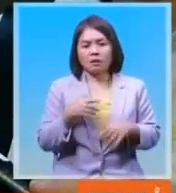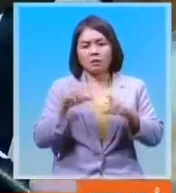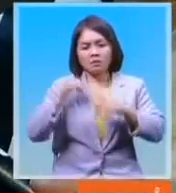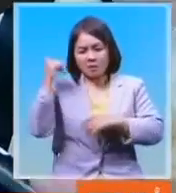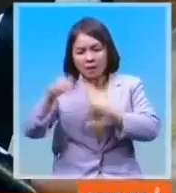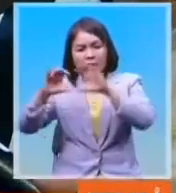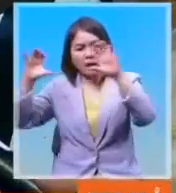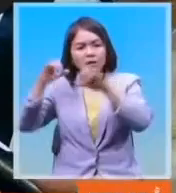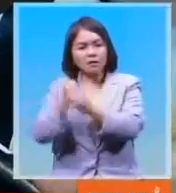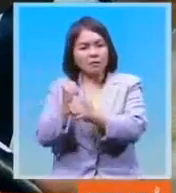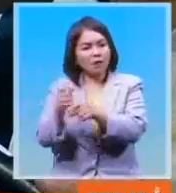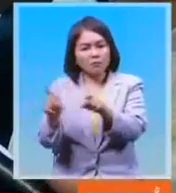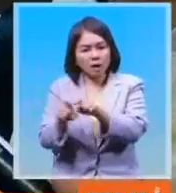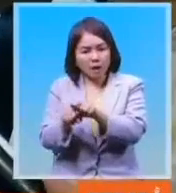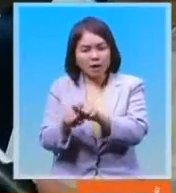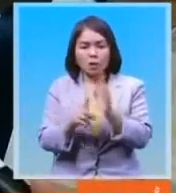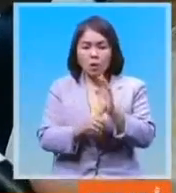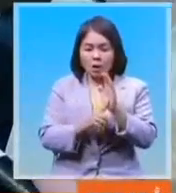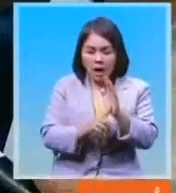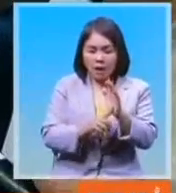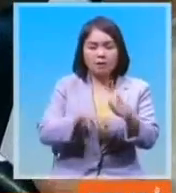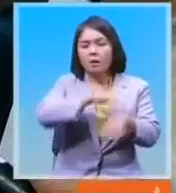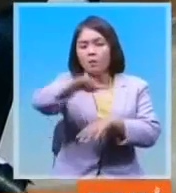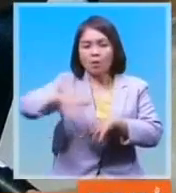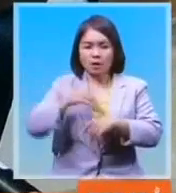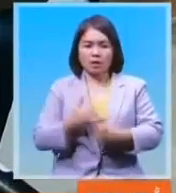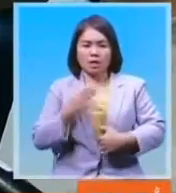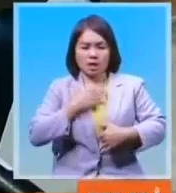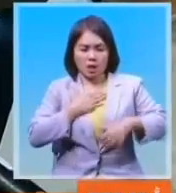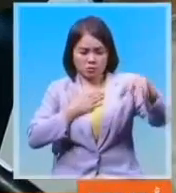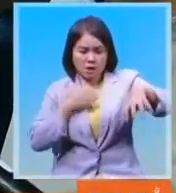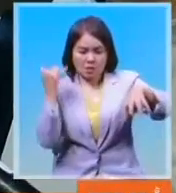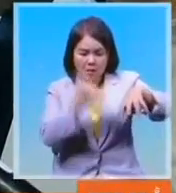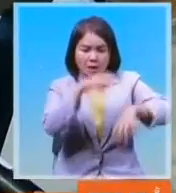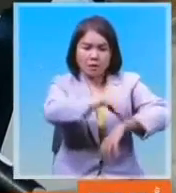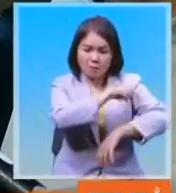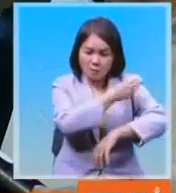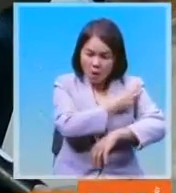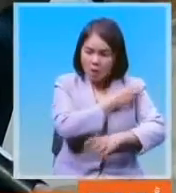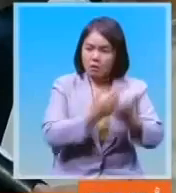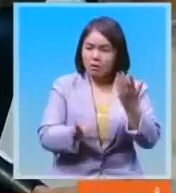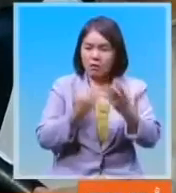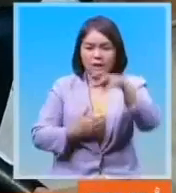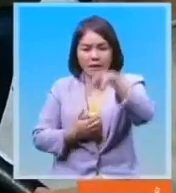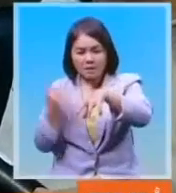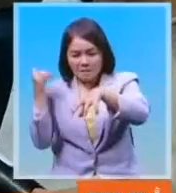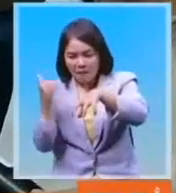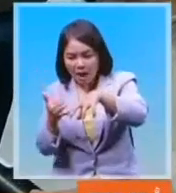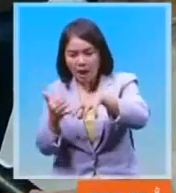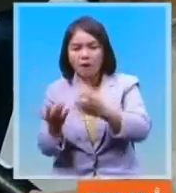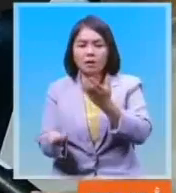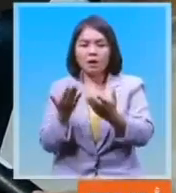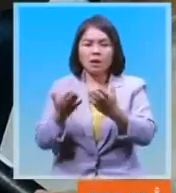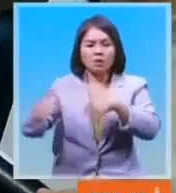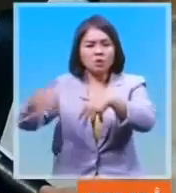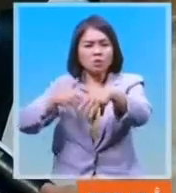การเช่นสถานที่ทั่วไปหรือว่าโรงพยาบาลหรือแม้แต่พวกสถานส